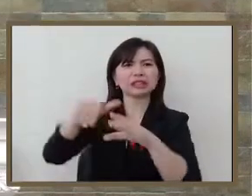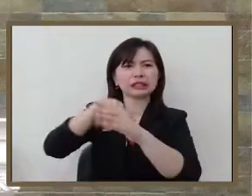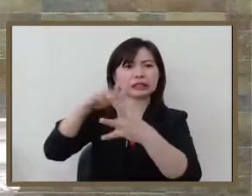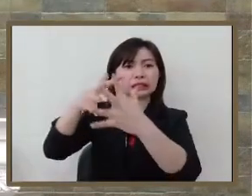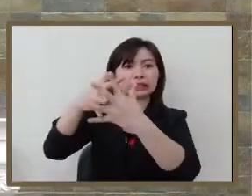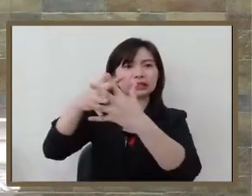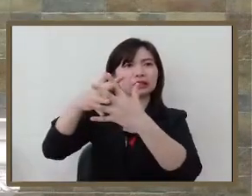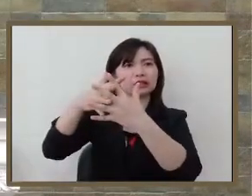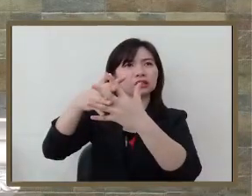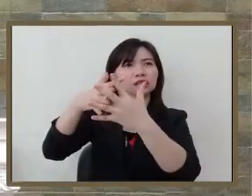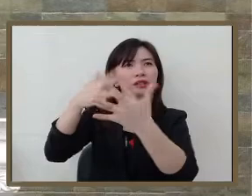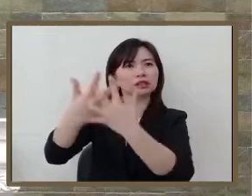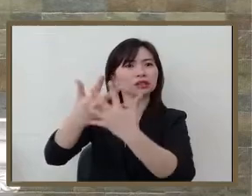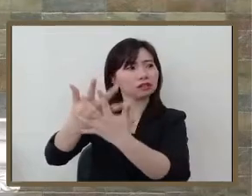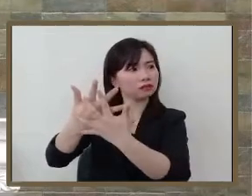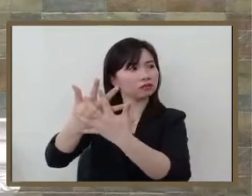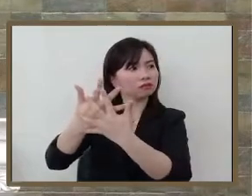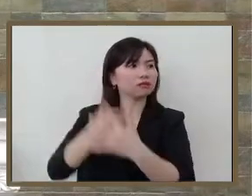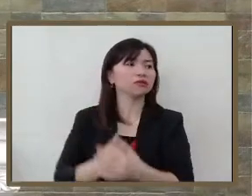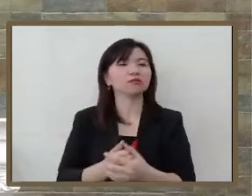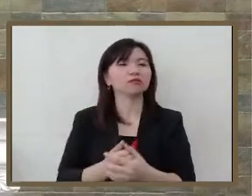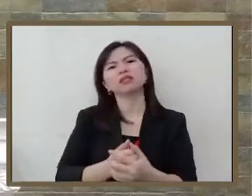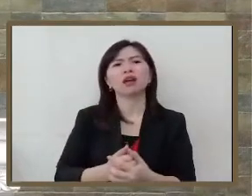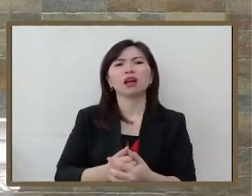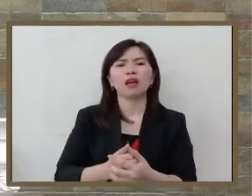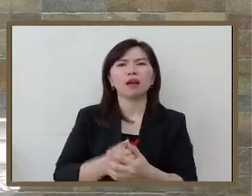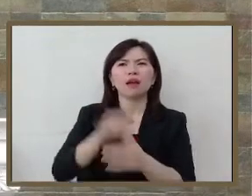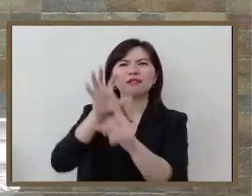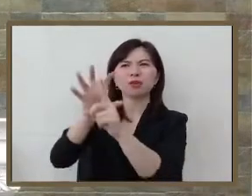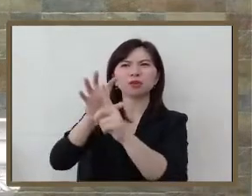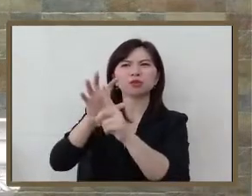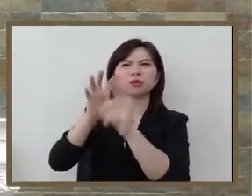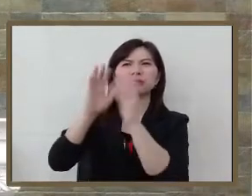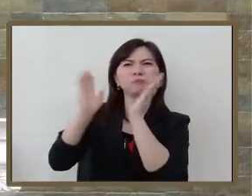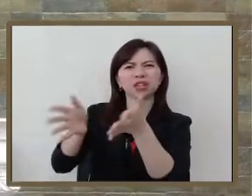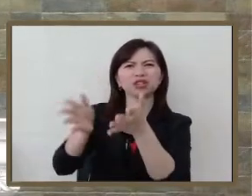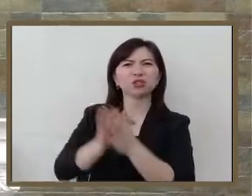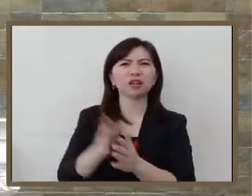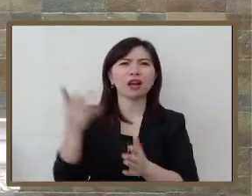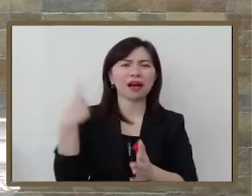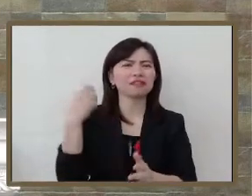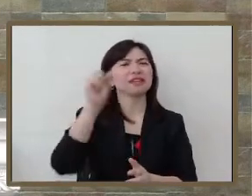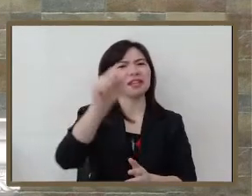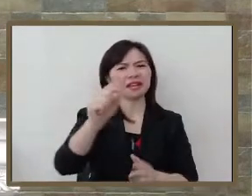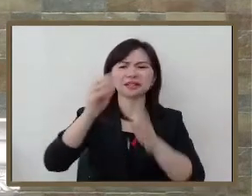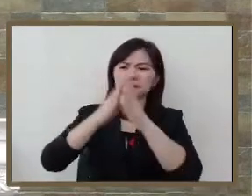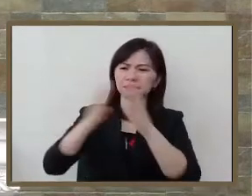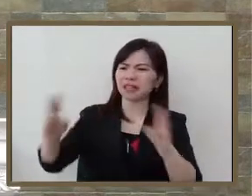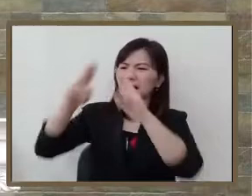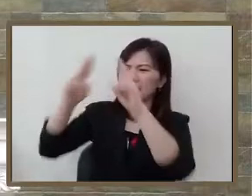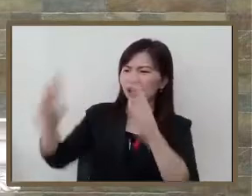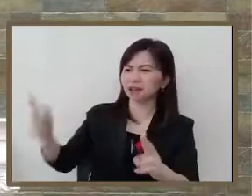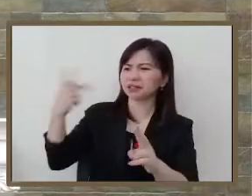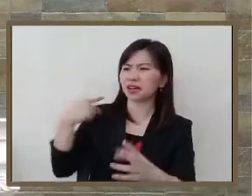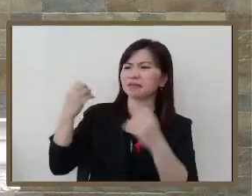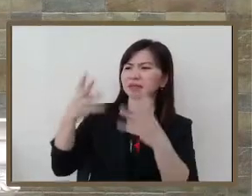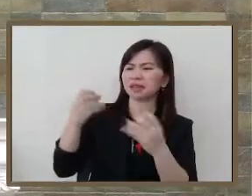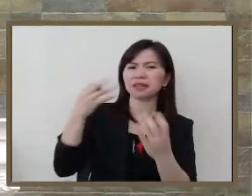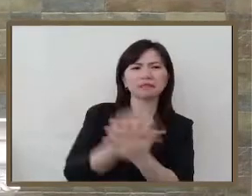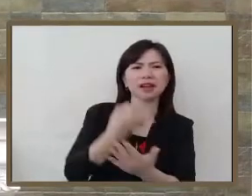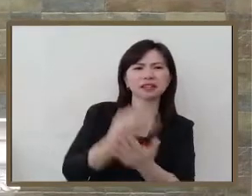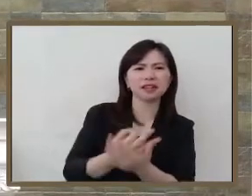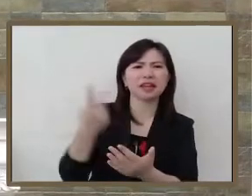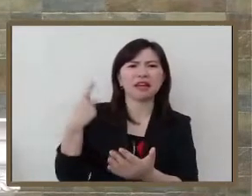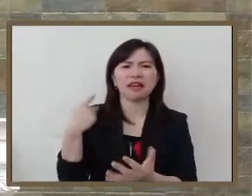May magandang kotse, may maayos na bahay, maraming pera, yun nga lang, sira ang buhay. Pero ikaw, wala ka mang